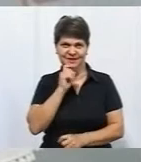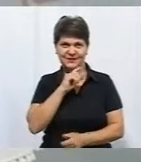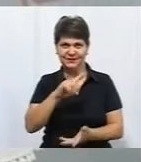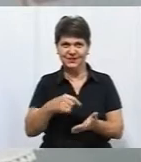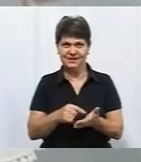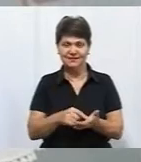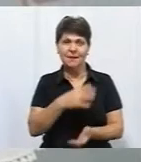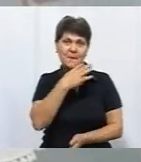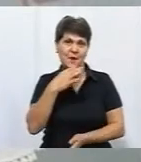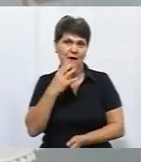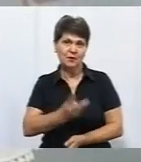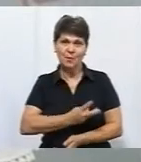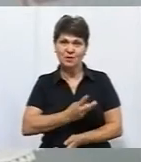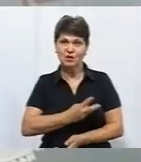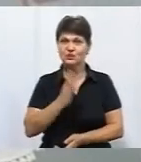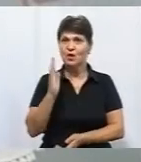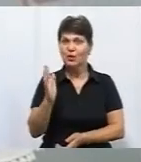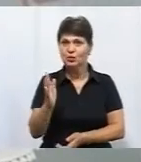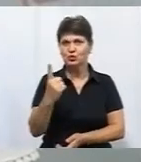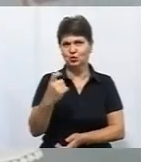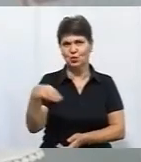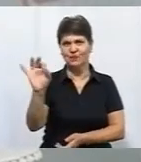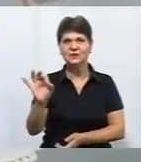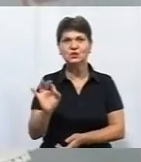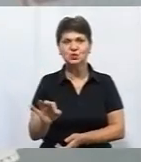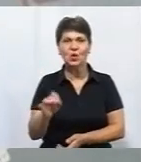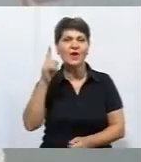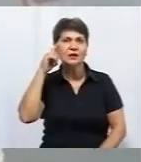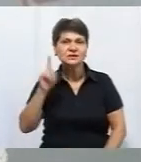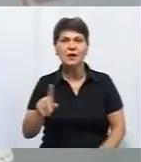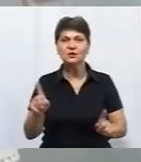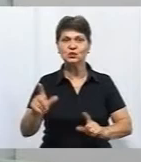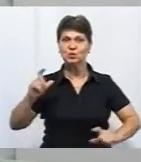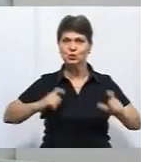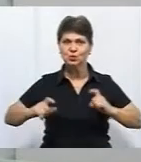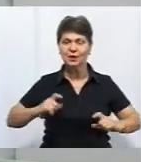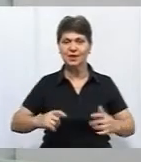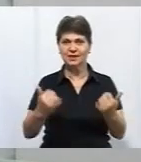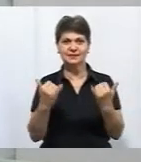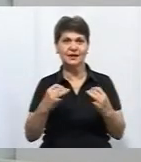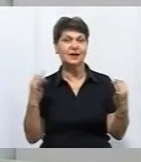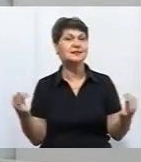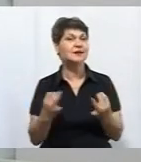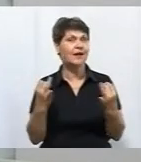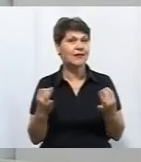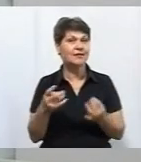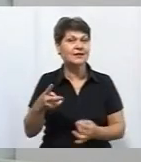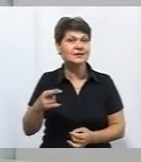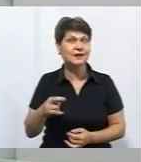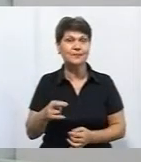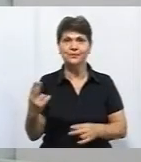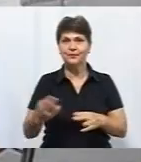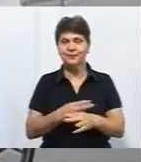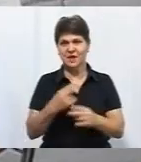Багато бажаючих буде, 100%. Я знала, що студенти зараз цікавляться